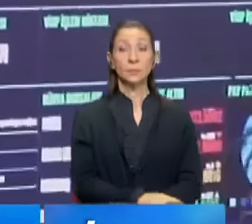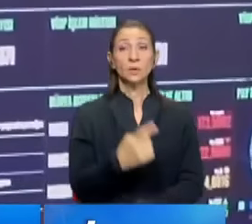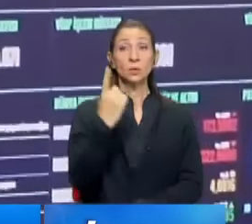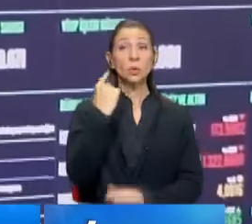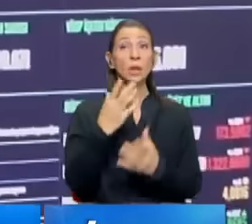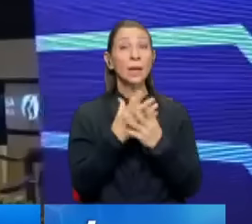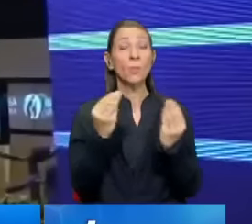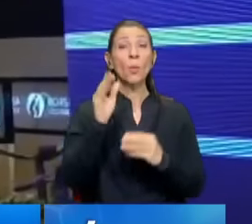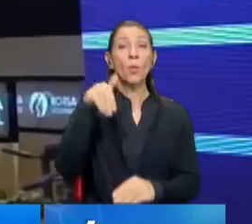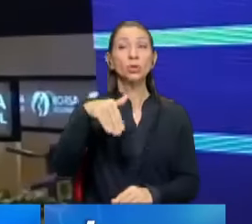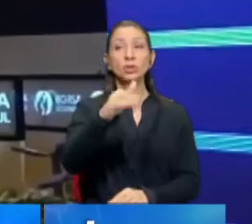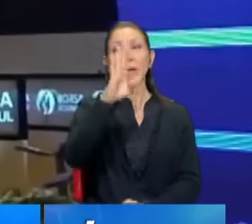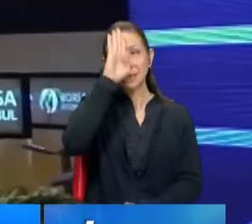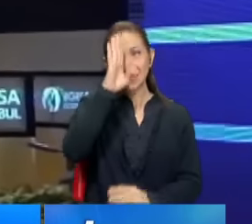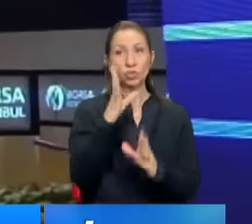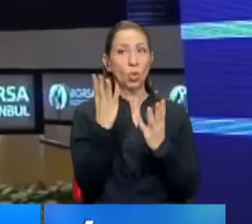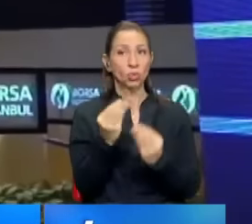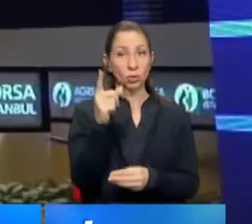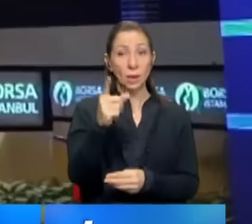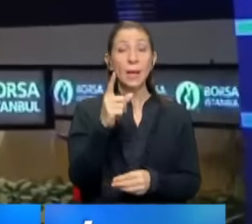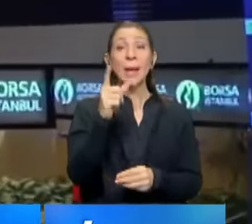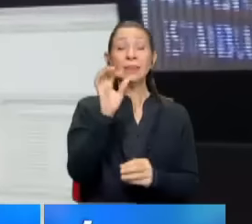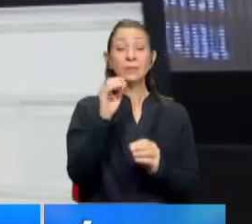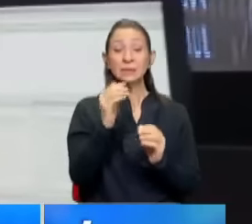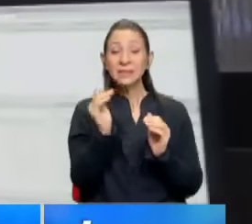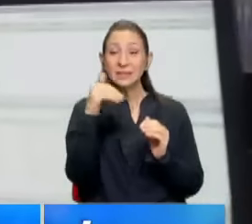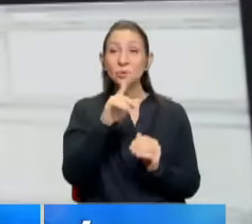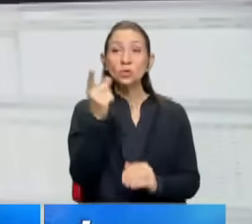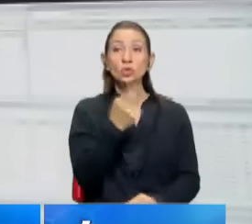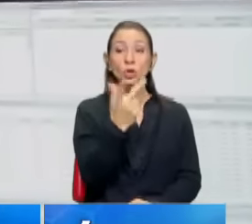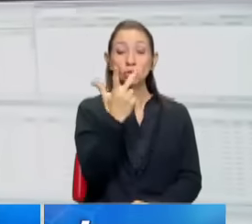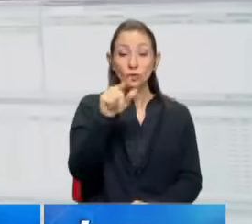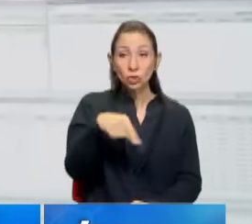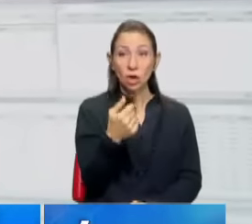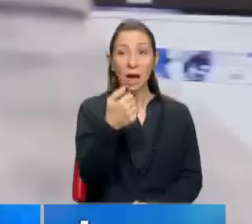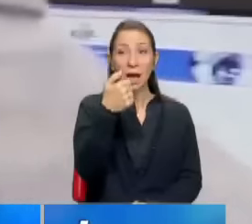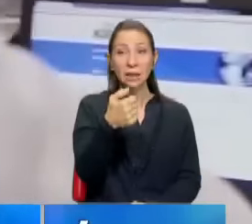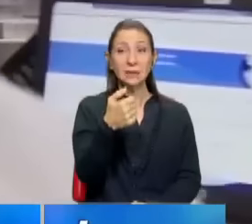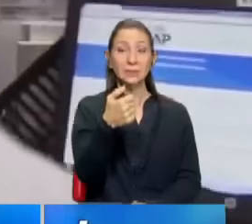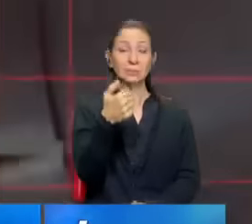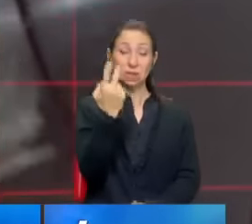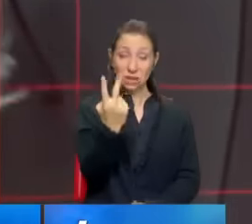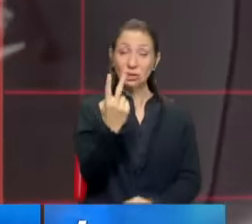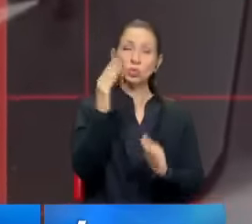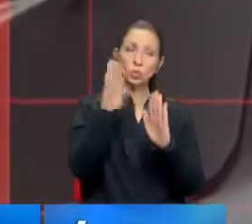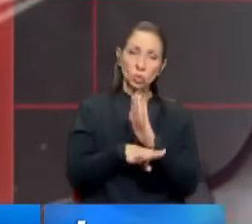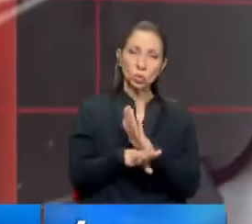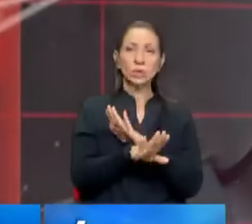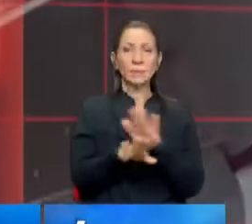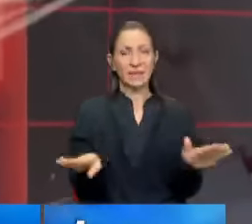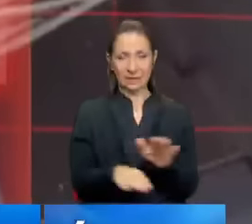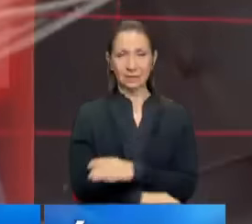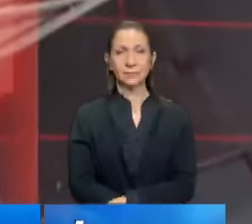Dün kayıplar Borsa İstanbul'da yaşandı. BIST 100 endeksi günü %3,62 düşüşle tamamladı.